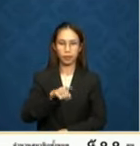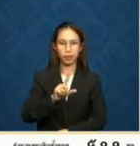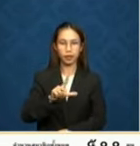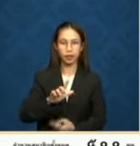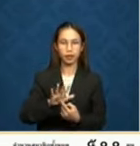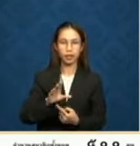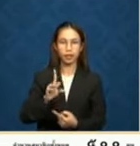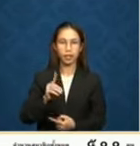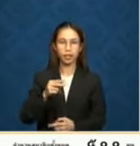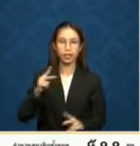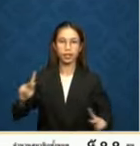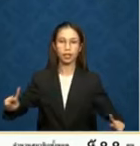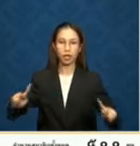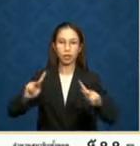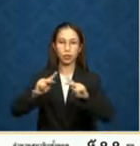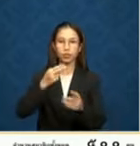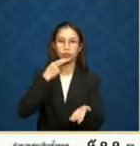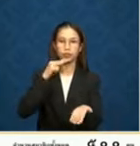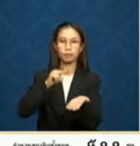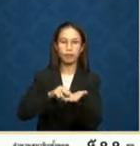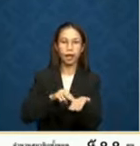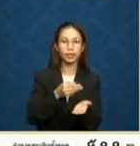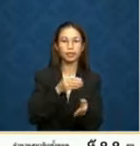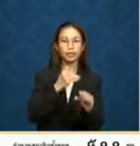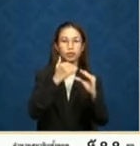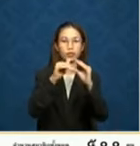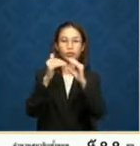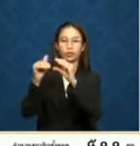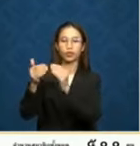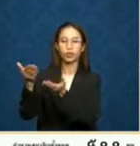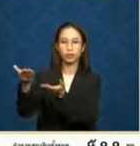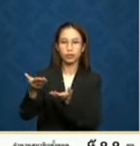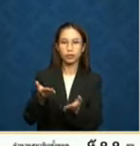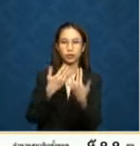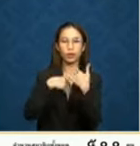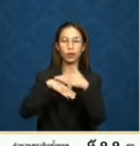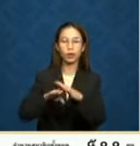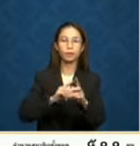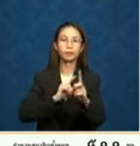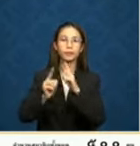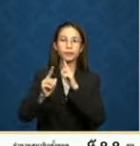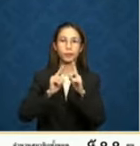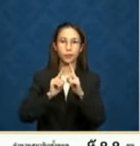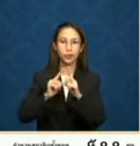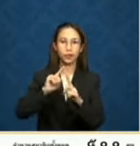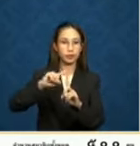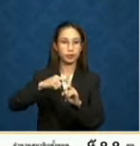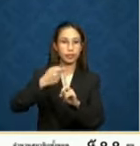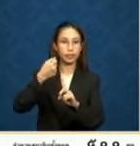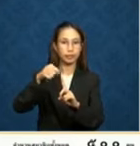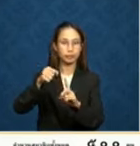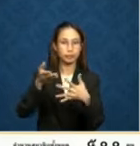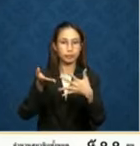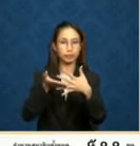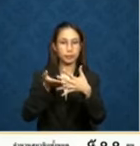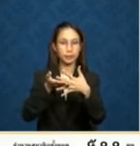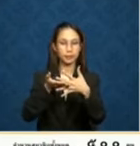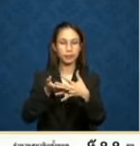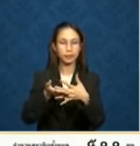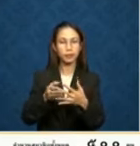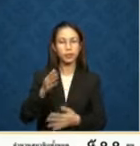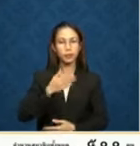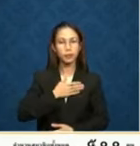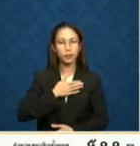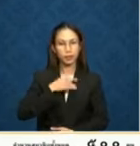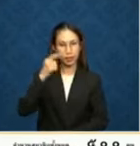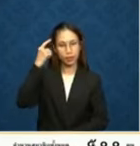ส่วงทำนงสือ เชิญไปอย่างทุกพักการเมืองสิงเหล่านี้นะครับ ผมคิดว่าเป็นปัญ